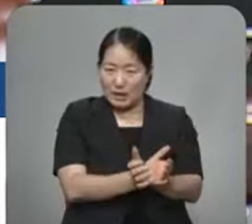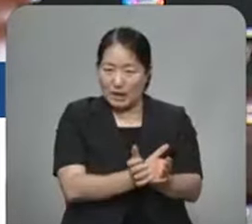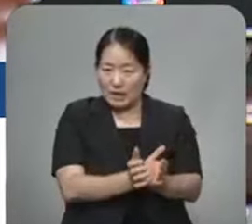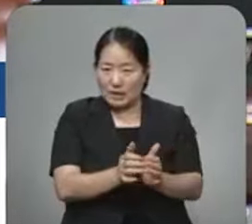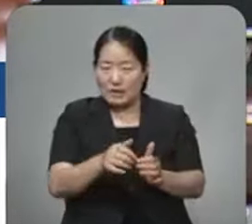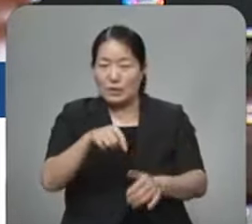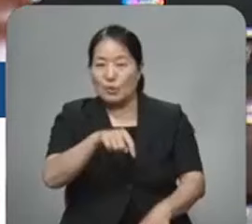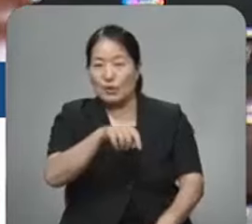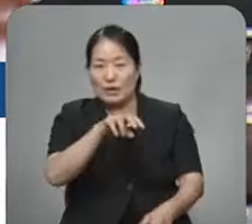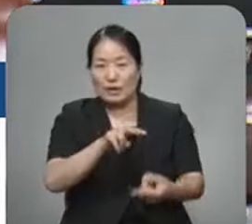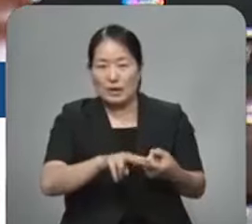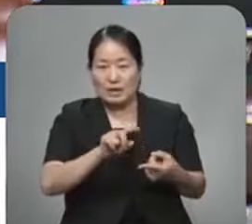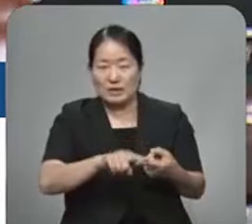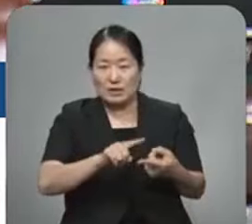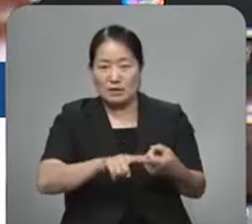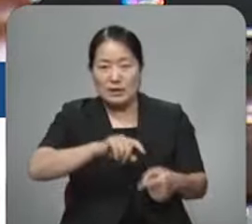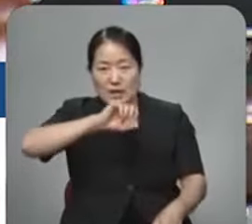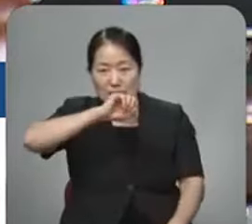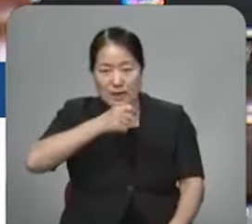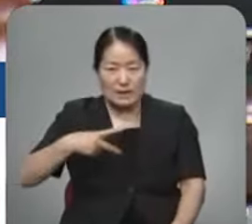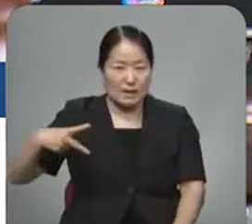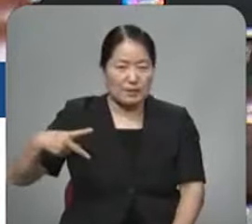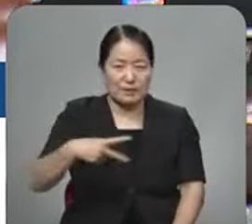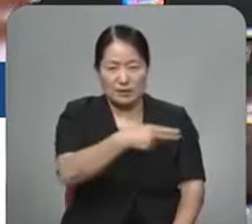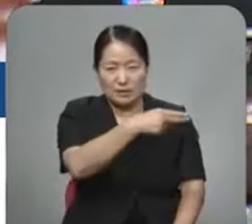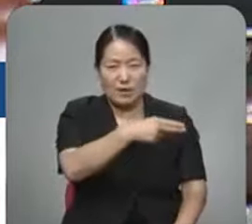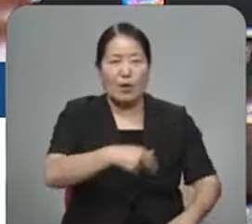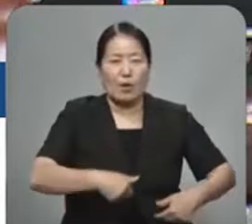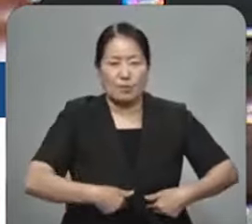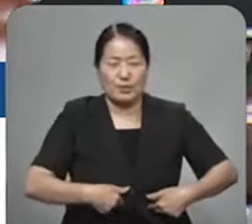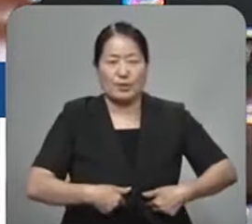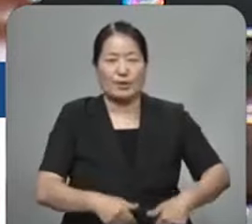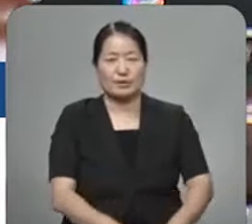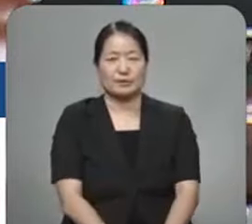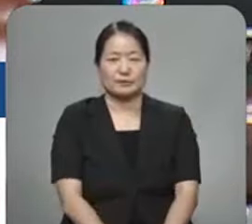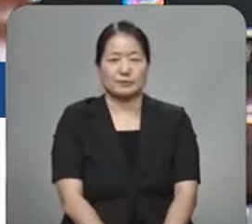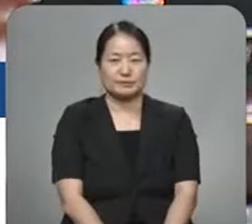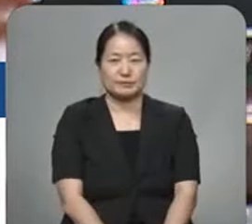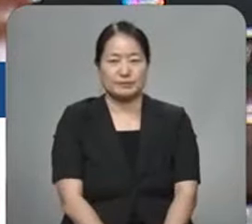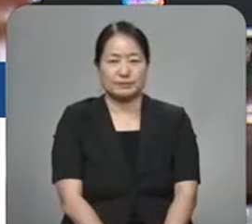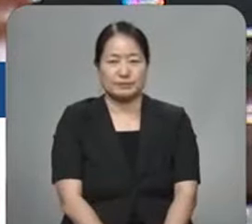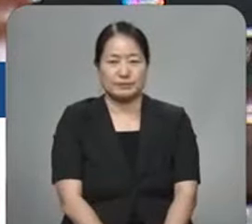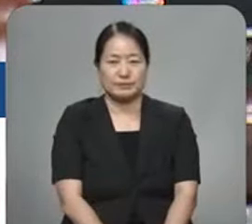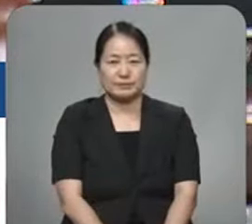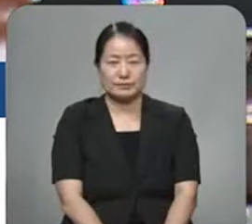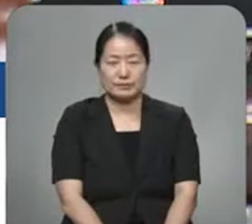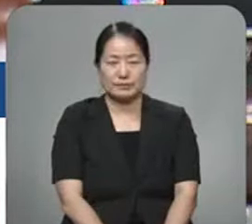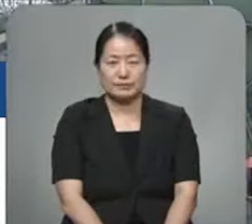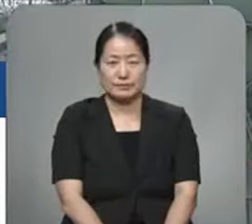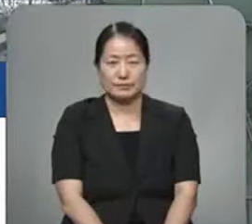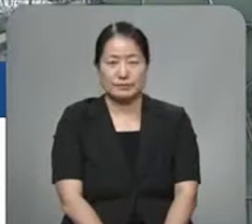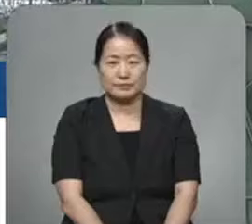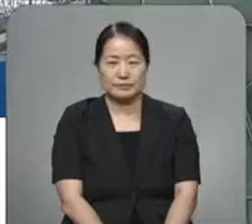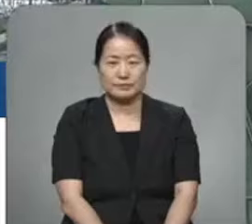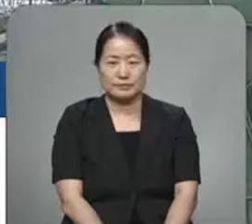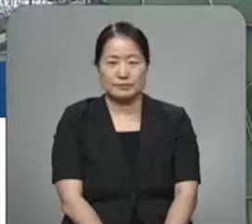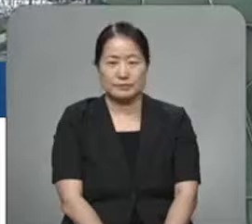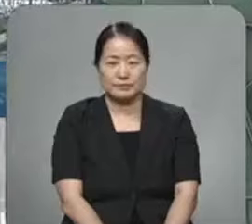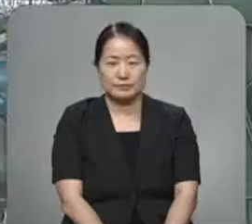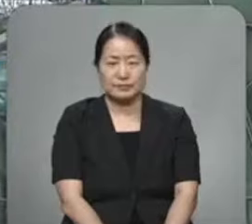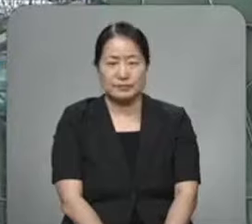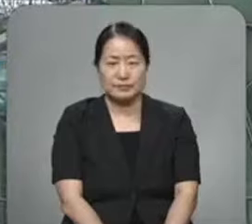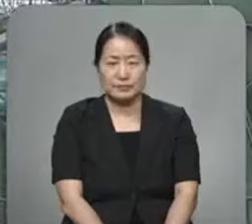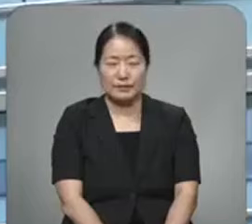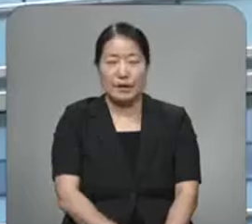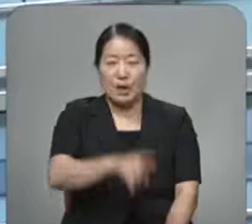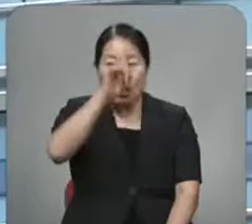대해서는 과감하게 차후에 예산을 편성하지 않는 그런 그 강력한 조치를 좀